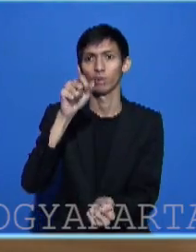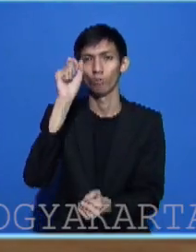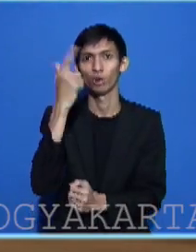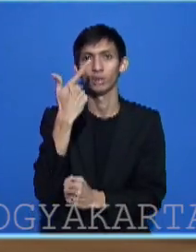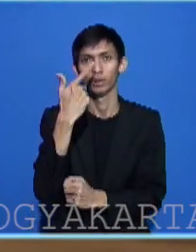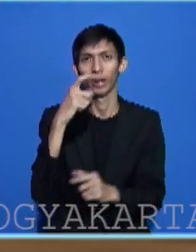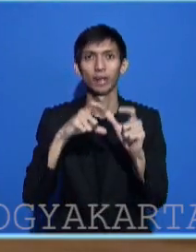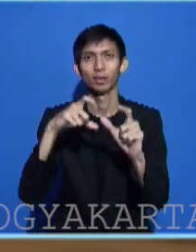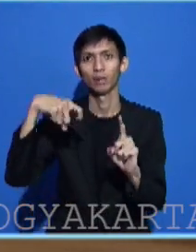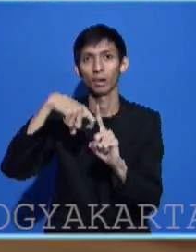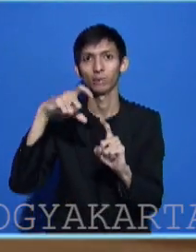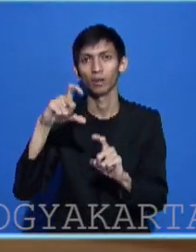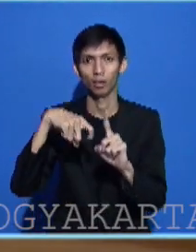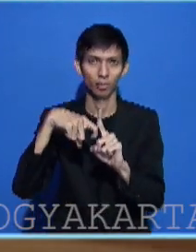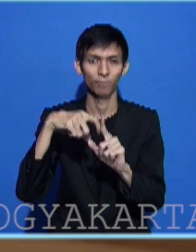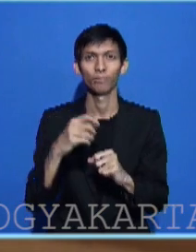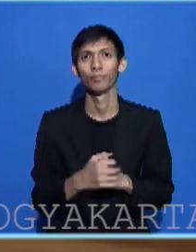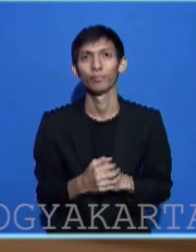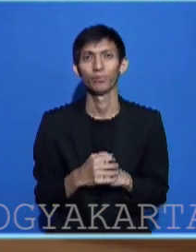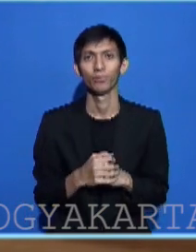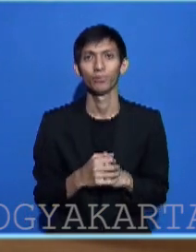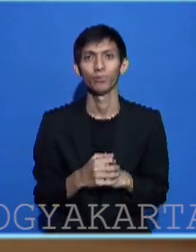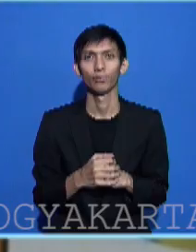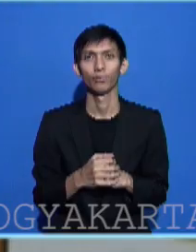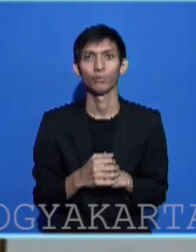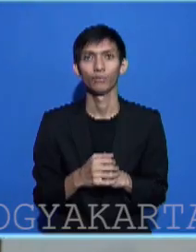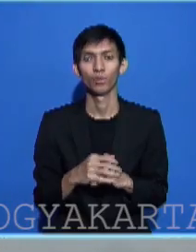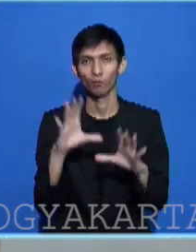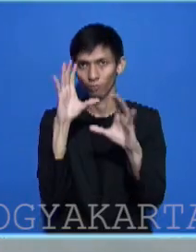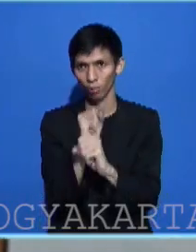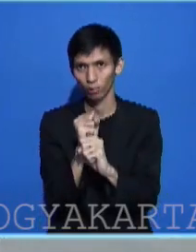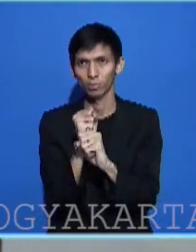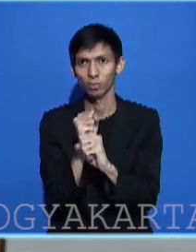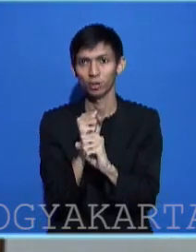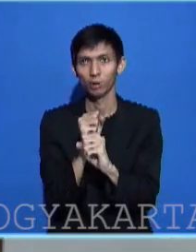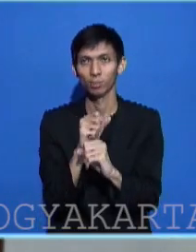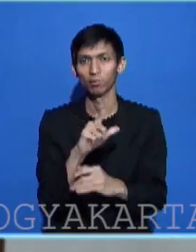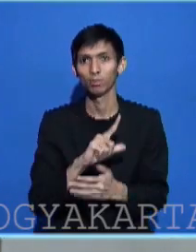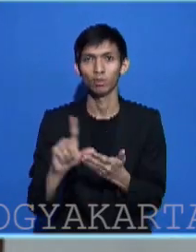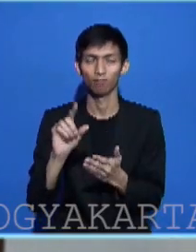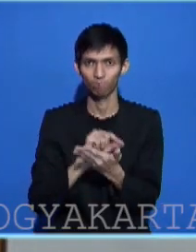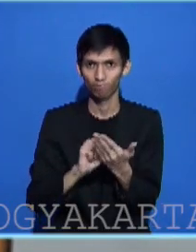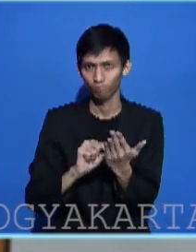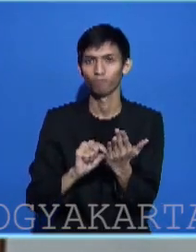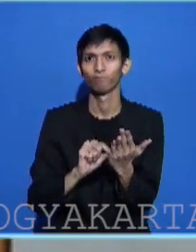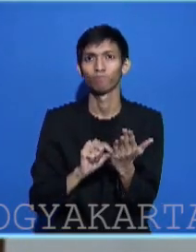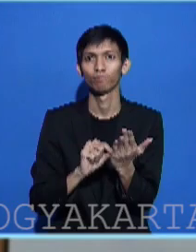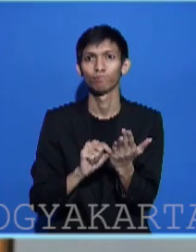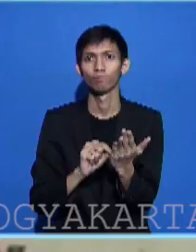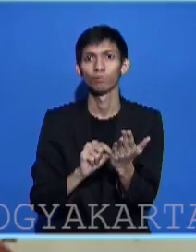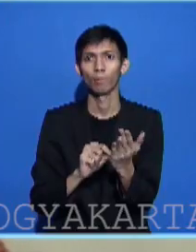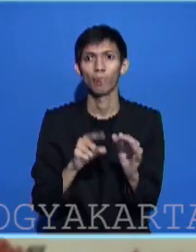hingga saat ini bakal Calon Legislatif masih fokus melengkapi persyaratan sebelum mengunggah di aplikasi sistem informasi